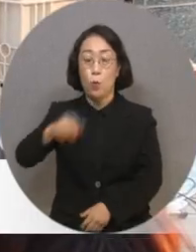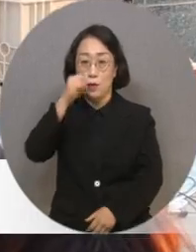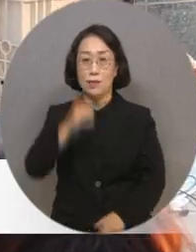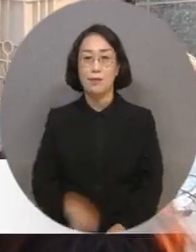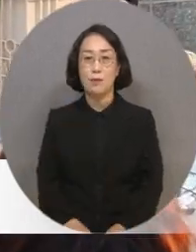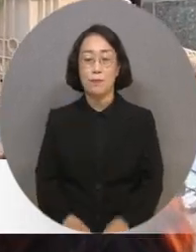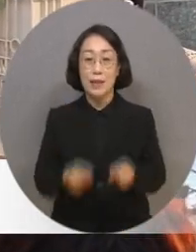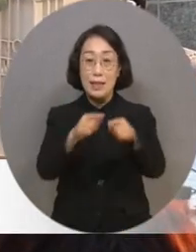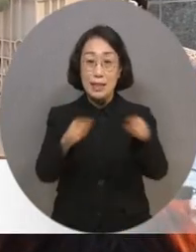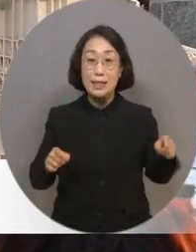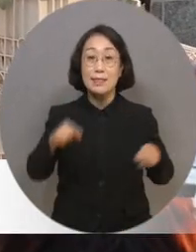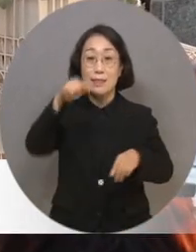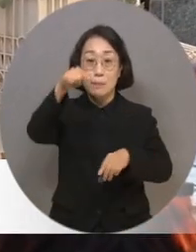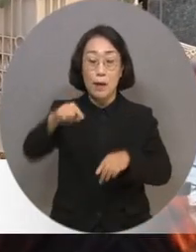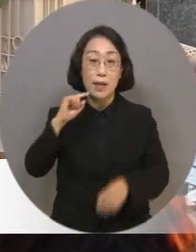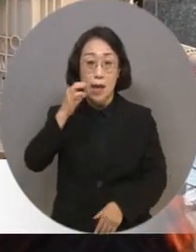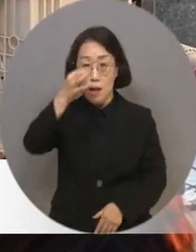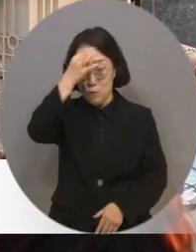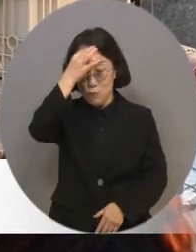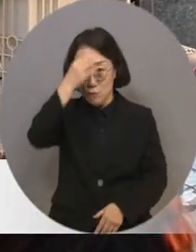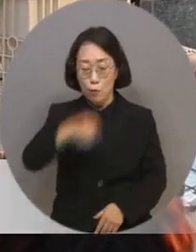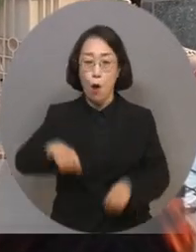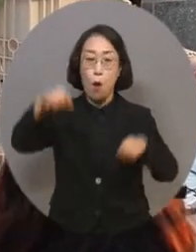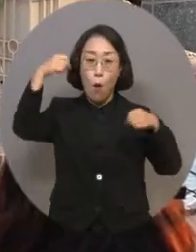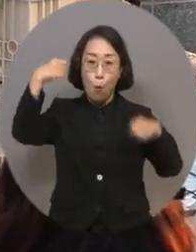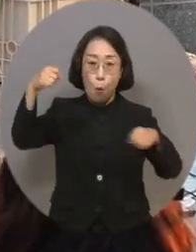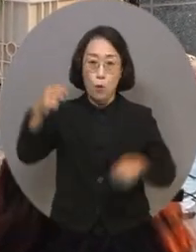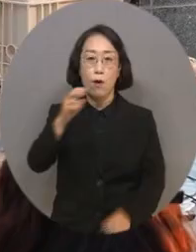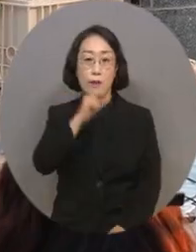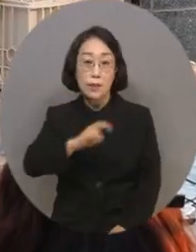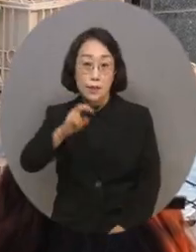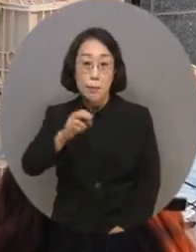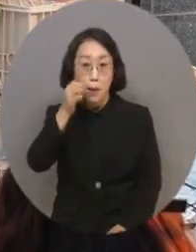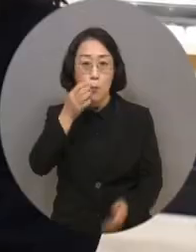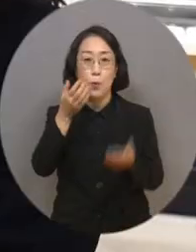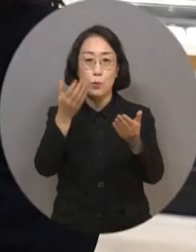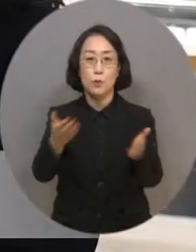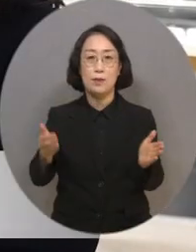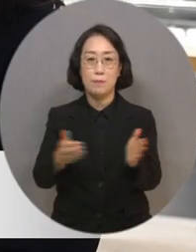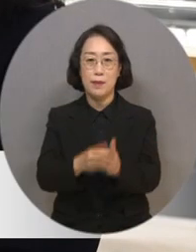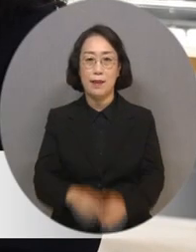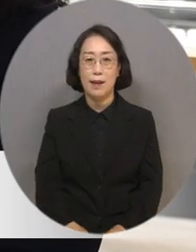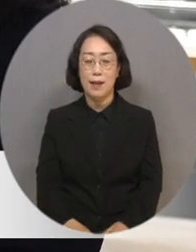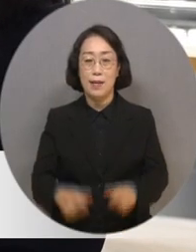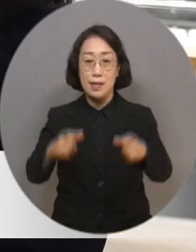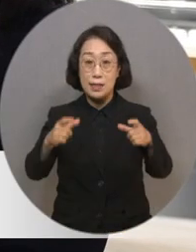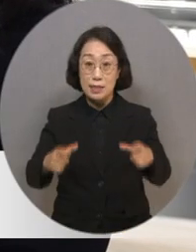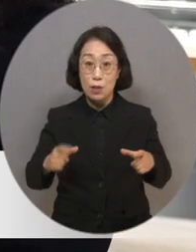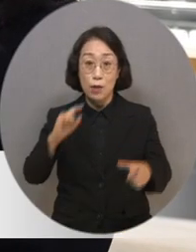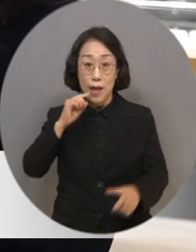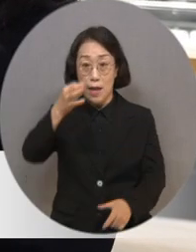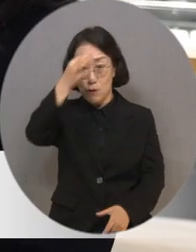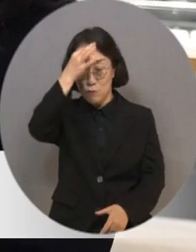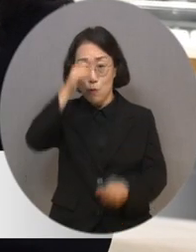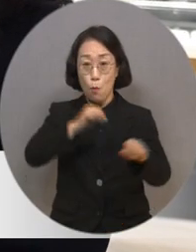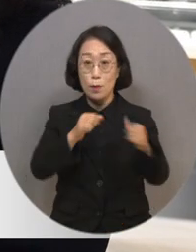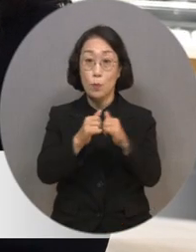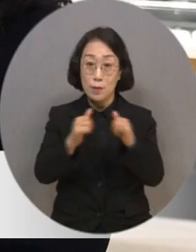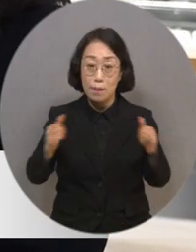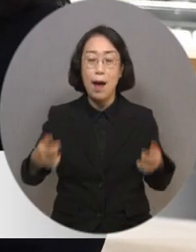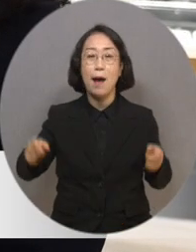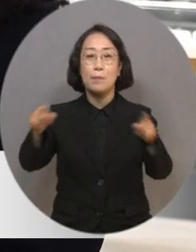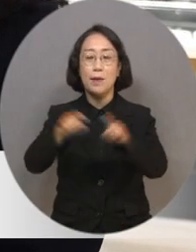1층 야외에서는 예술인들의 버스킹 공연이 고객들의 관심을 모았습니다. 지역의 예술인과 함께